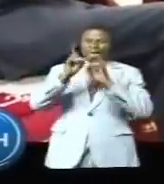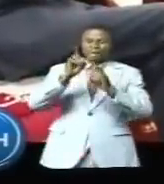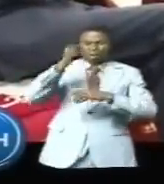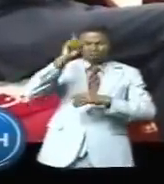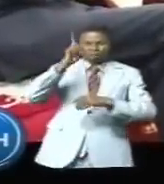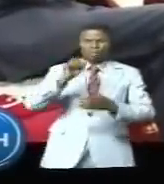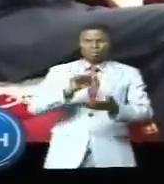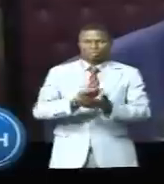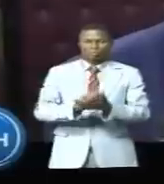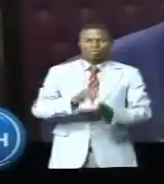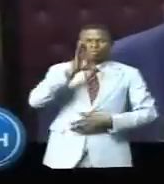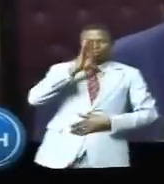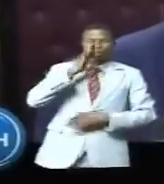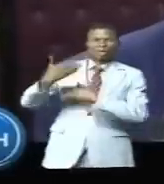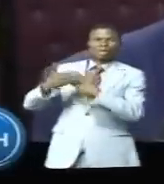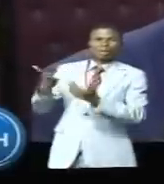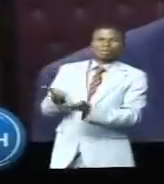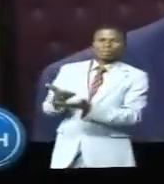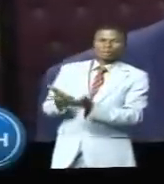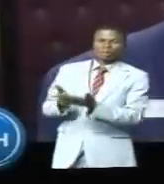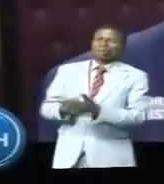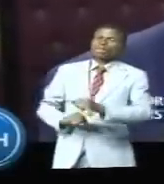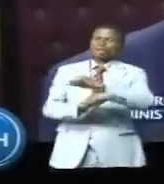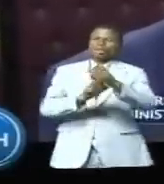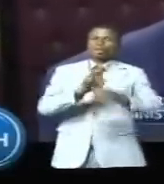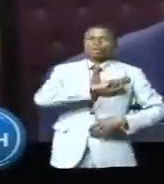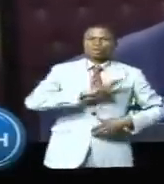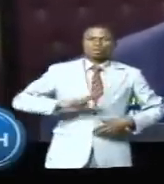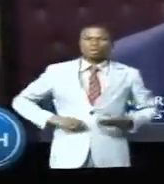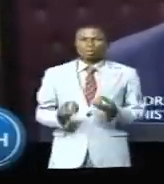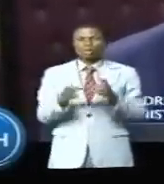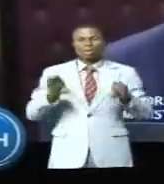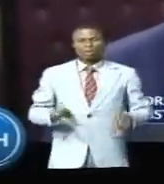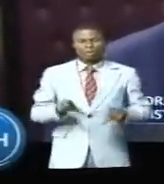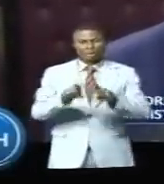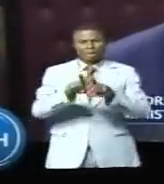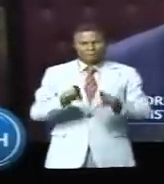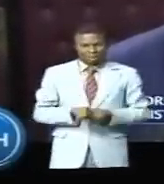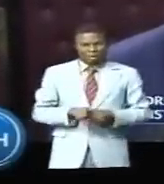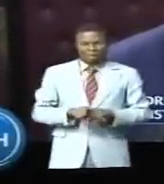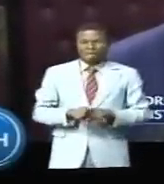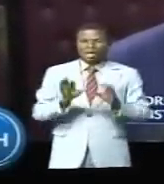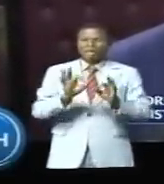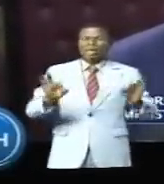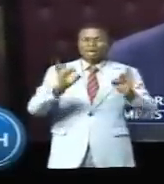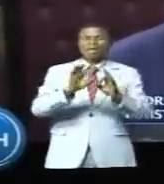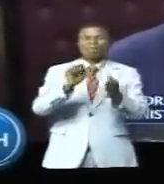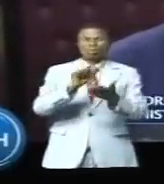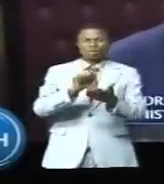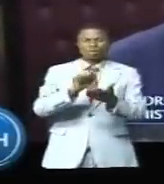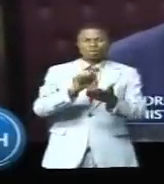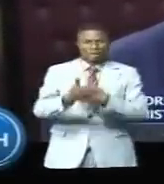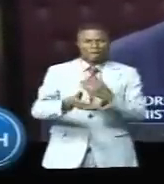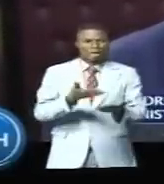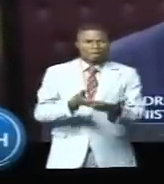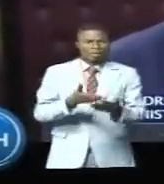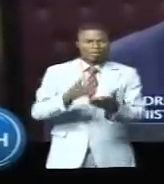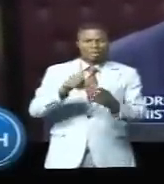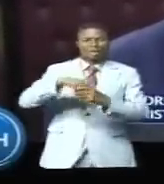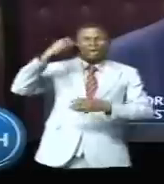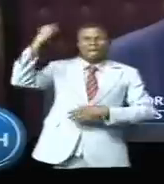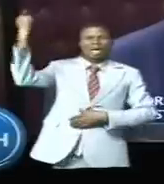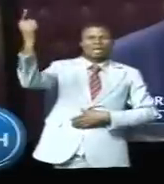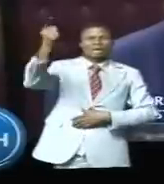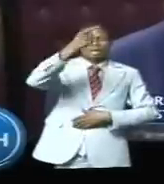La Belgique est aux côtés de la République démocratique du Congo et fait tout ce qu'elle peut faire au niveau international à travers des